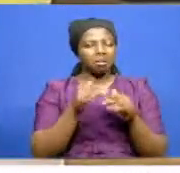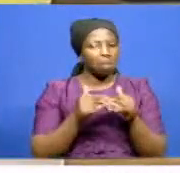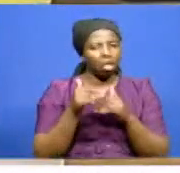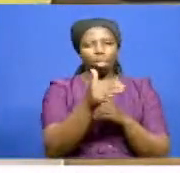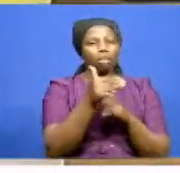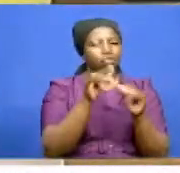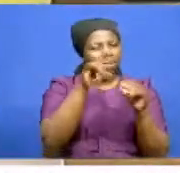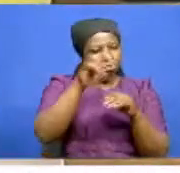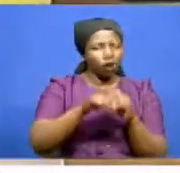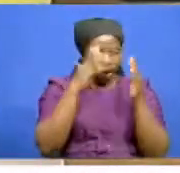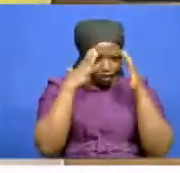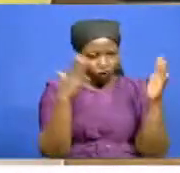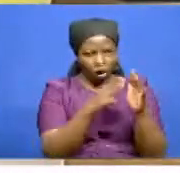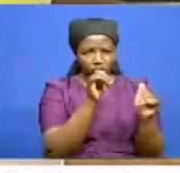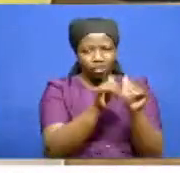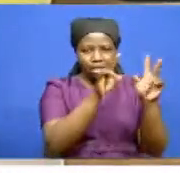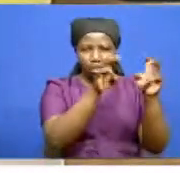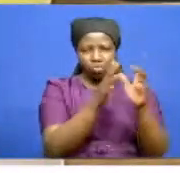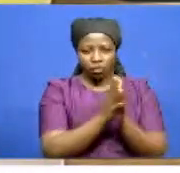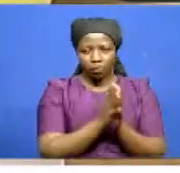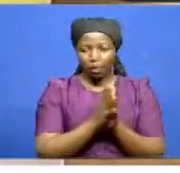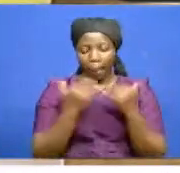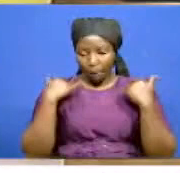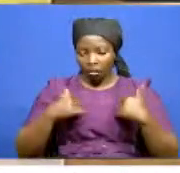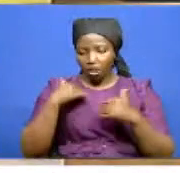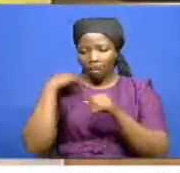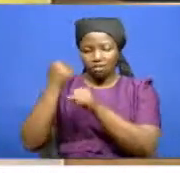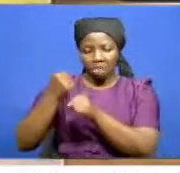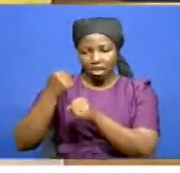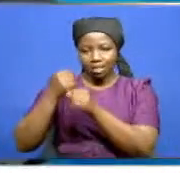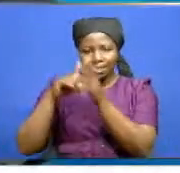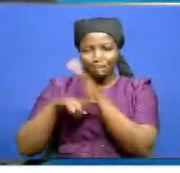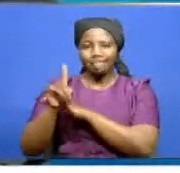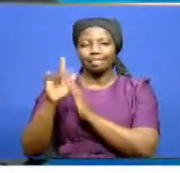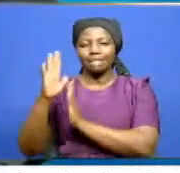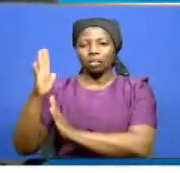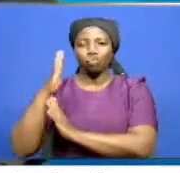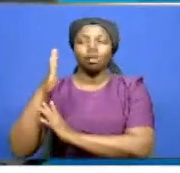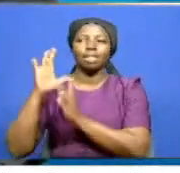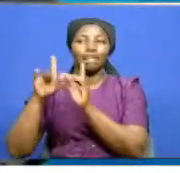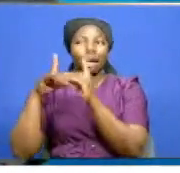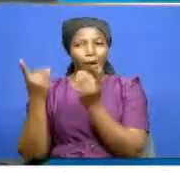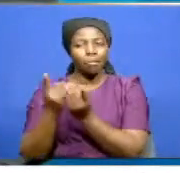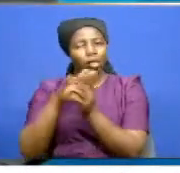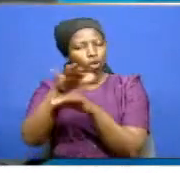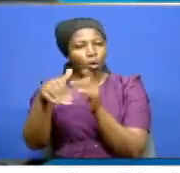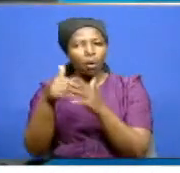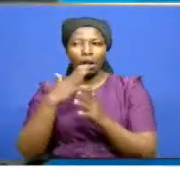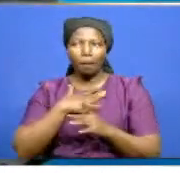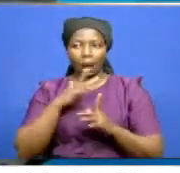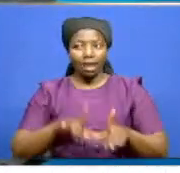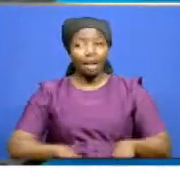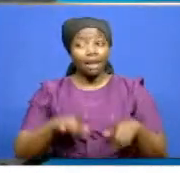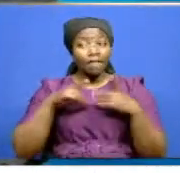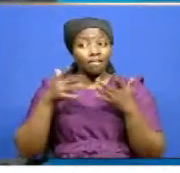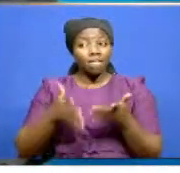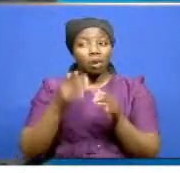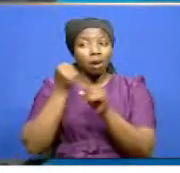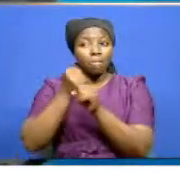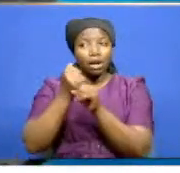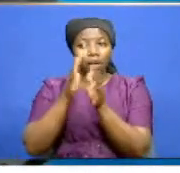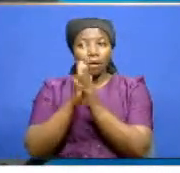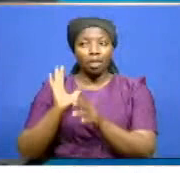style kuangaziwa. Niko katika, nimefanya kazi katika vitengo vya usalama maisha yangu yote. Na sasa hivi niko katika kamati